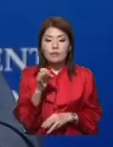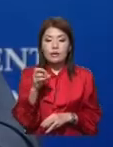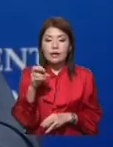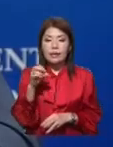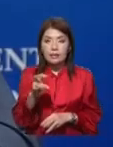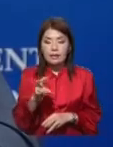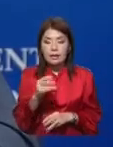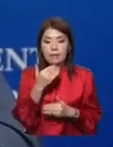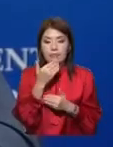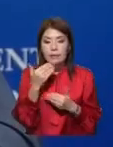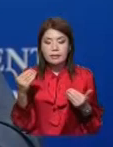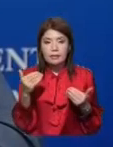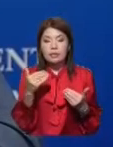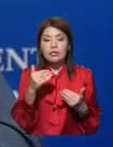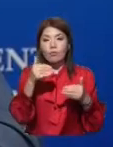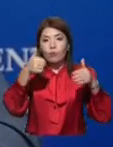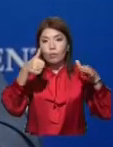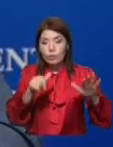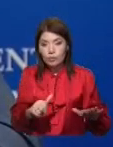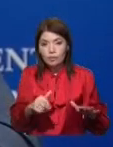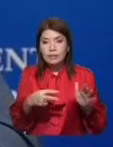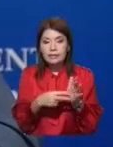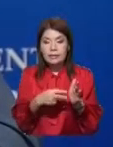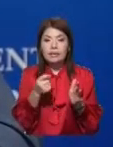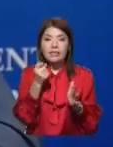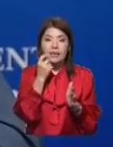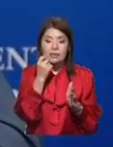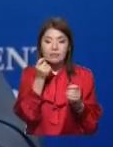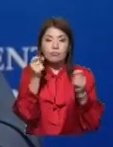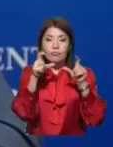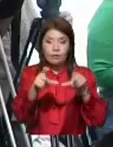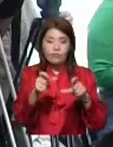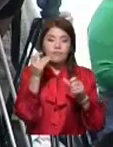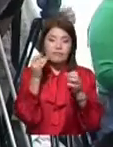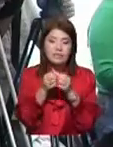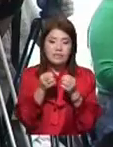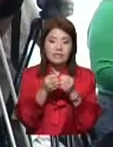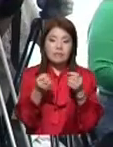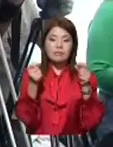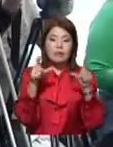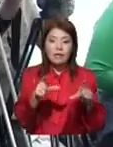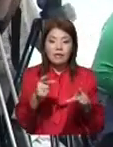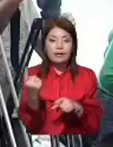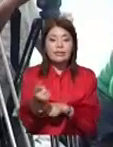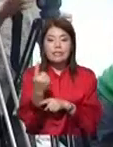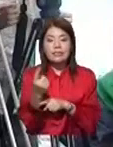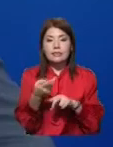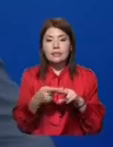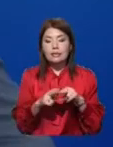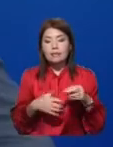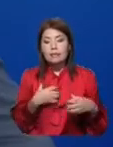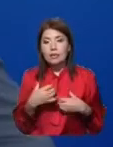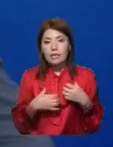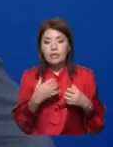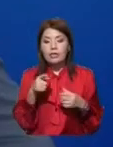За последние, конечно, полгода сильно яйцо выросло в цене. Постоянно растет в цене. Единственное, что сейчас нас беспокоит, это